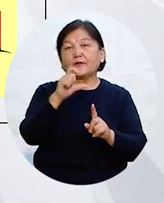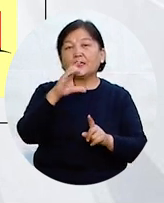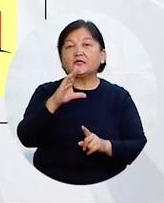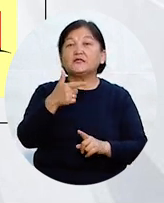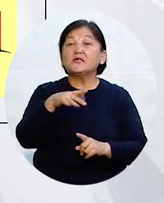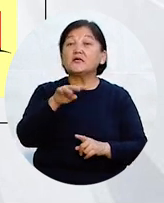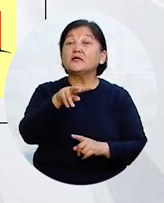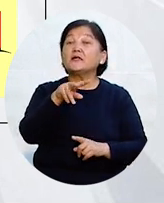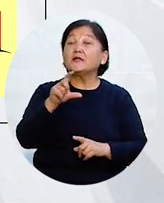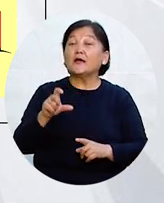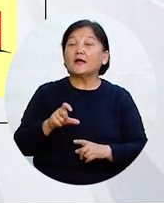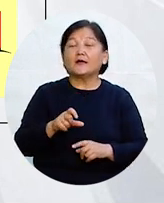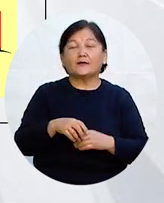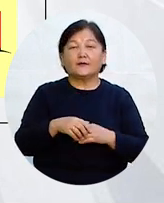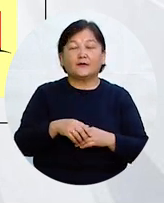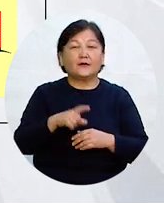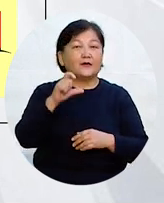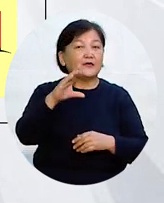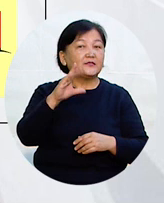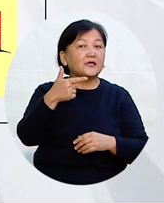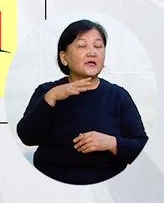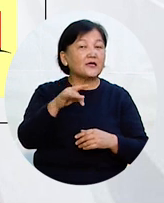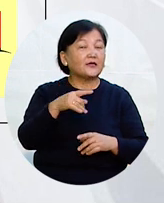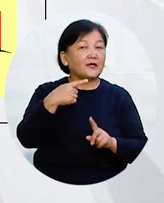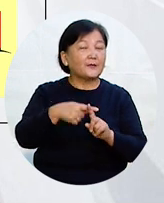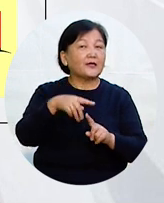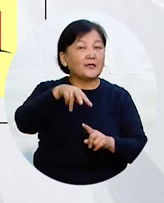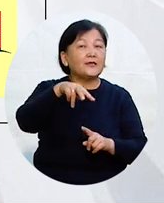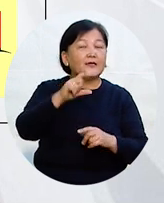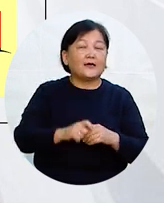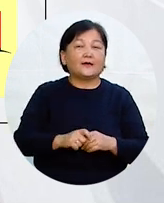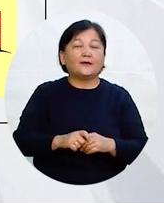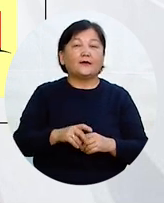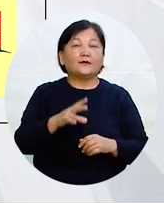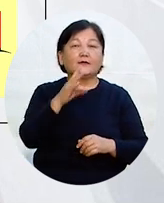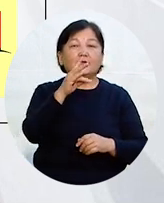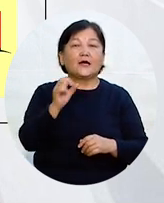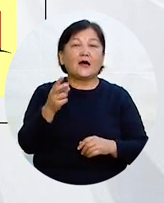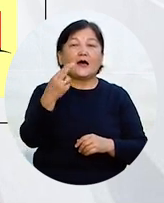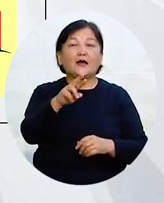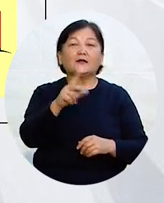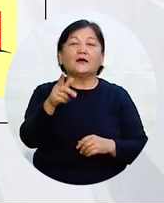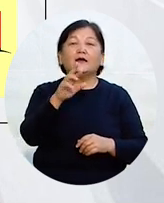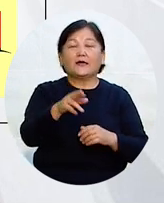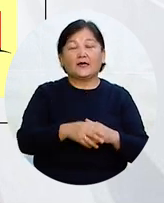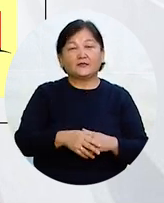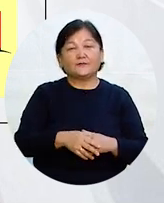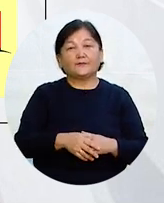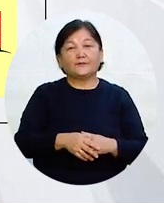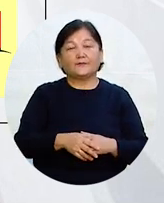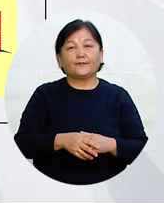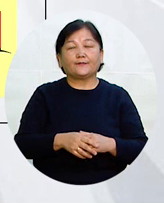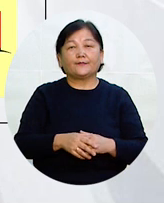Искэрлээ. За гидс жиргэлсэн байна. Үгийн язгуур искэр байх нь байна. За гидс жиргэлсэн байна. Наадэ гэдэг үг. Үгийн язгуур наад. Яа нөхцөл залглаа.